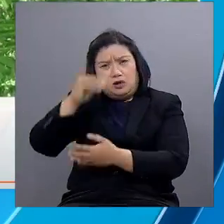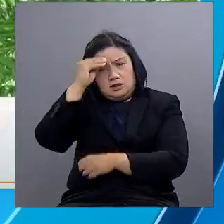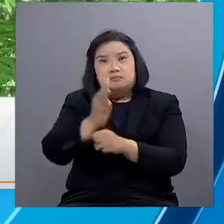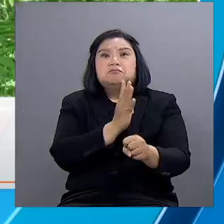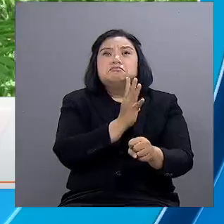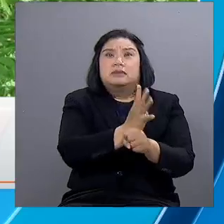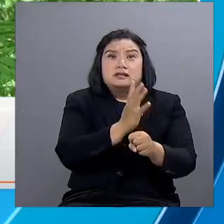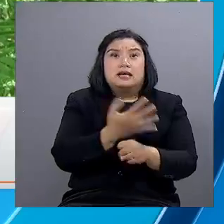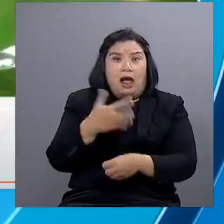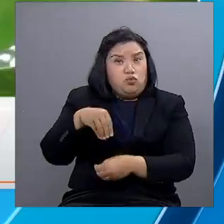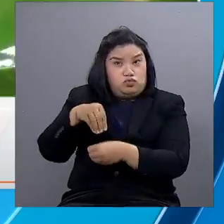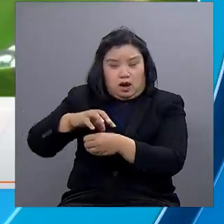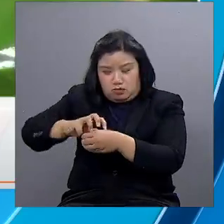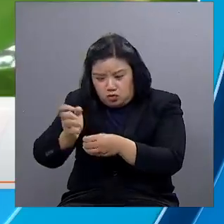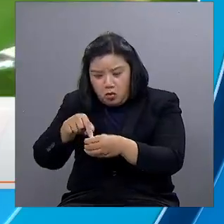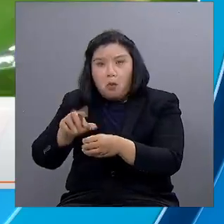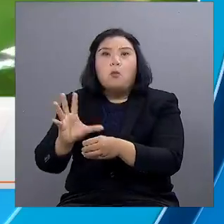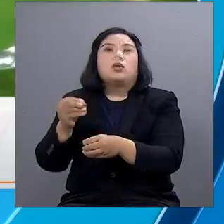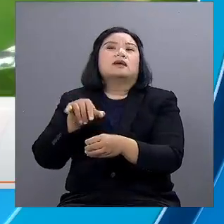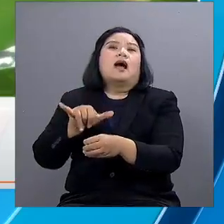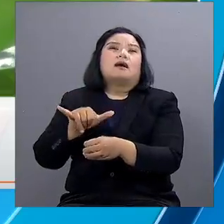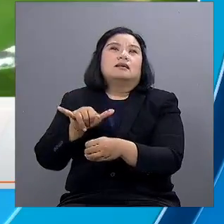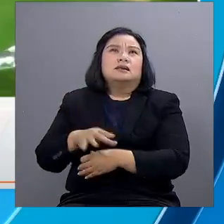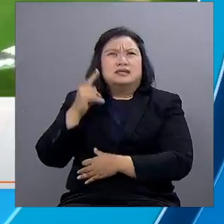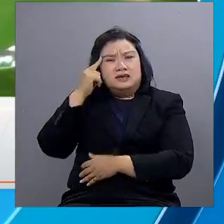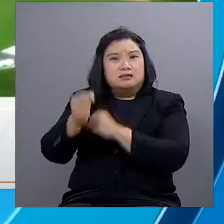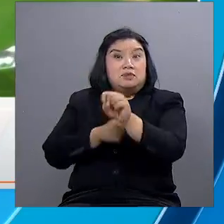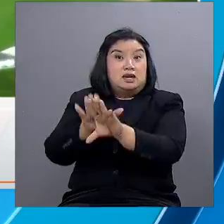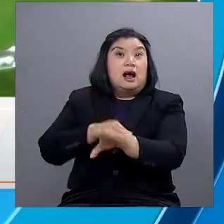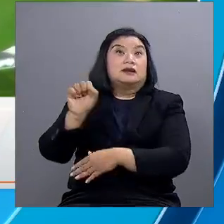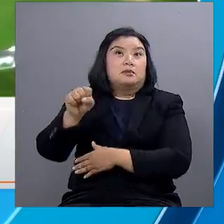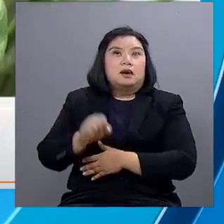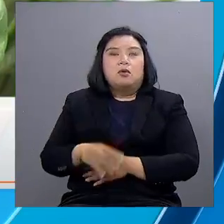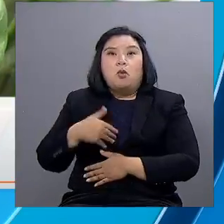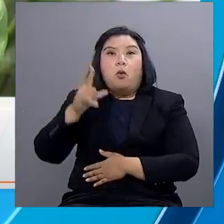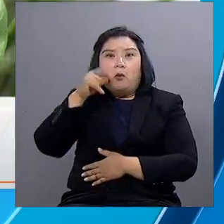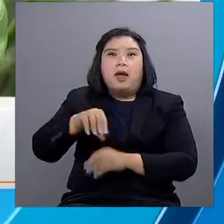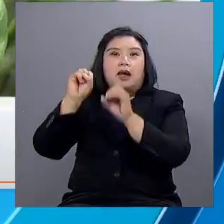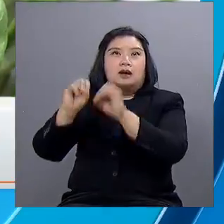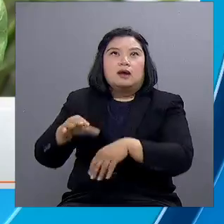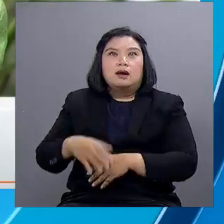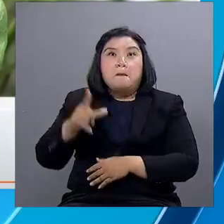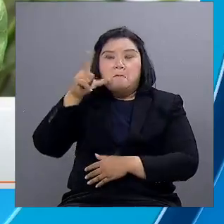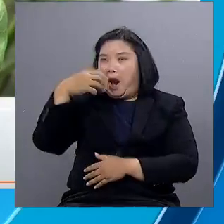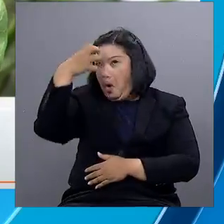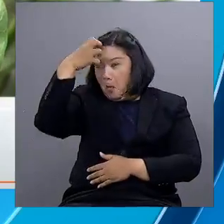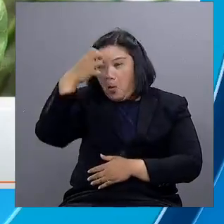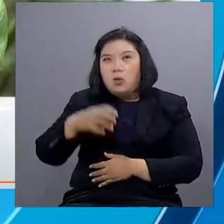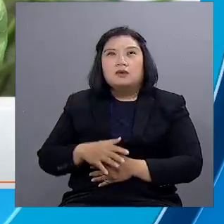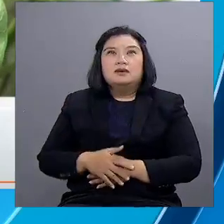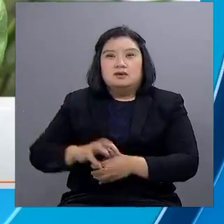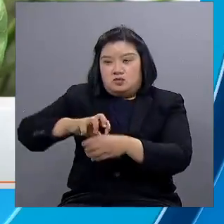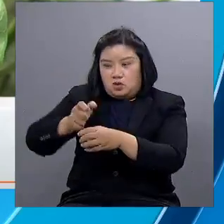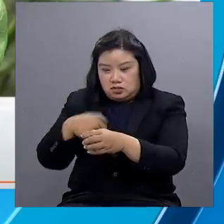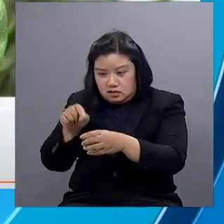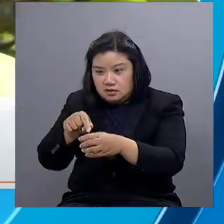ผมไม่รู้ผมไม่รู้ไงผมคิดว่าเอ้ยพวกนี้มันมีอายุของมันผมไปเอาของคุณแม่ทิ้งแม่โกรธมากโกรธเหมือนผมขับรถเหยียบเท้าท่